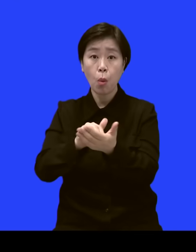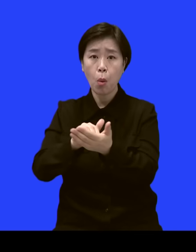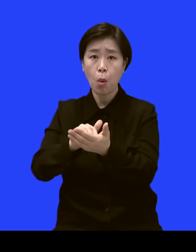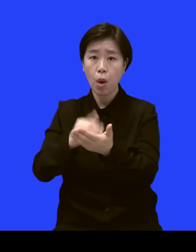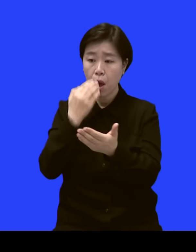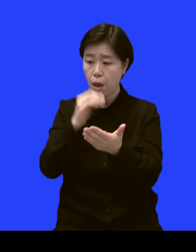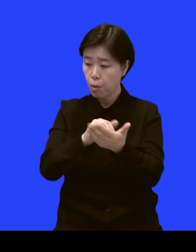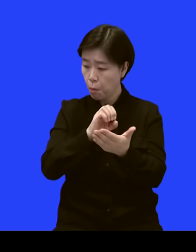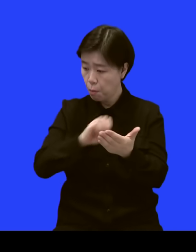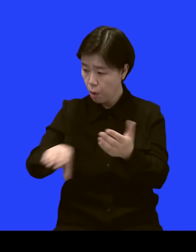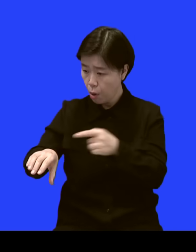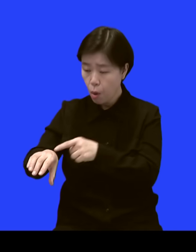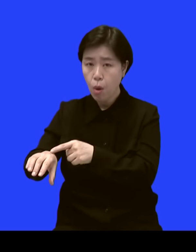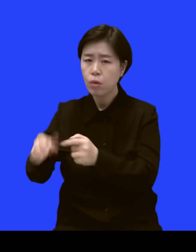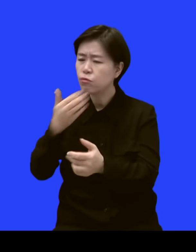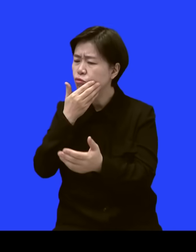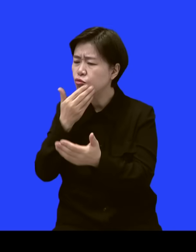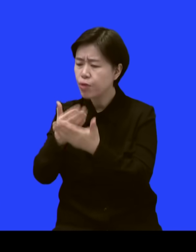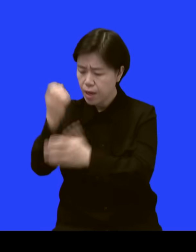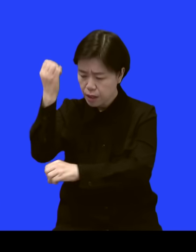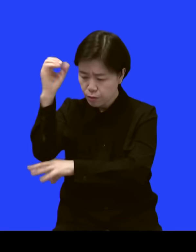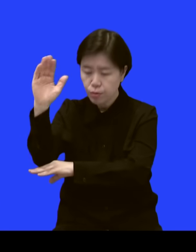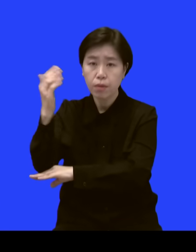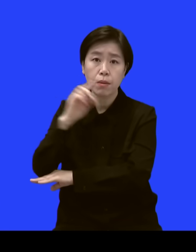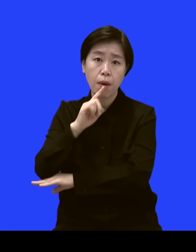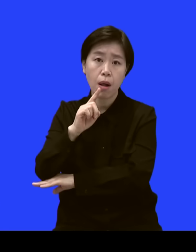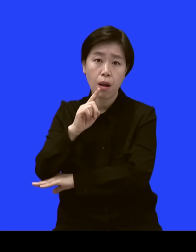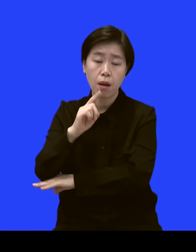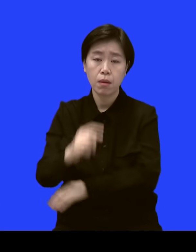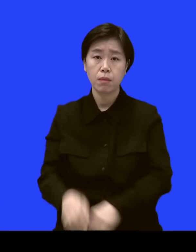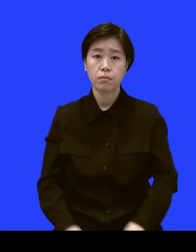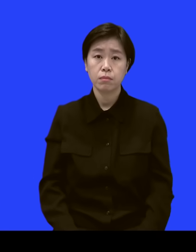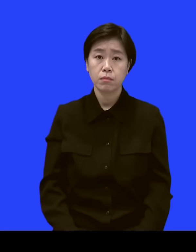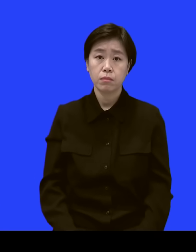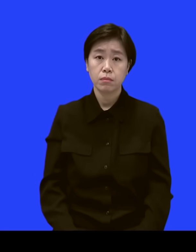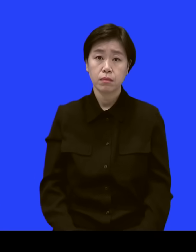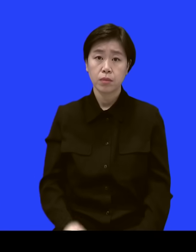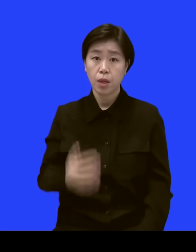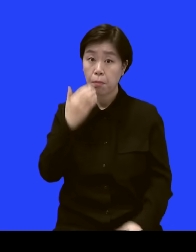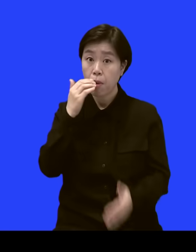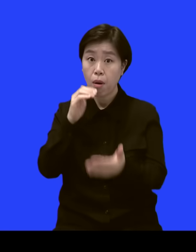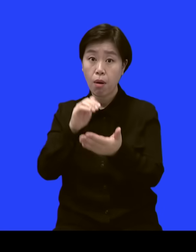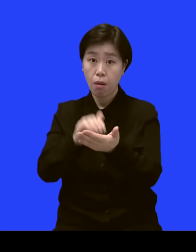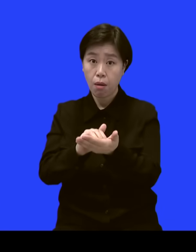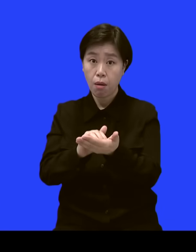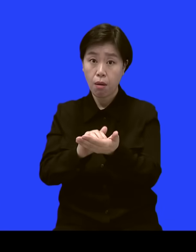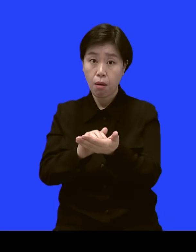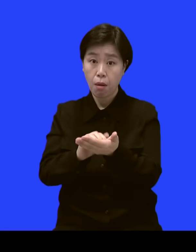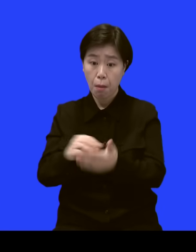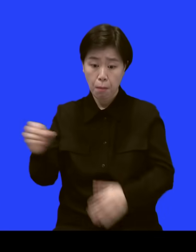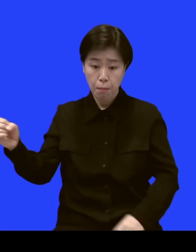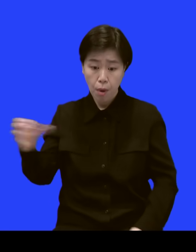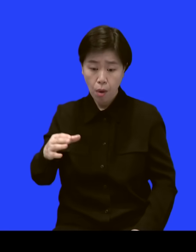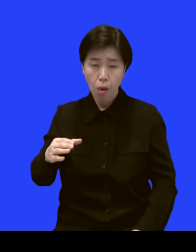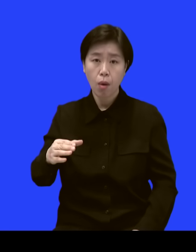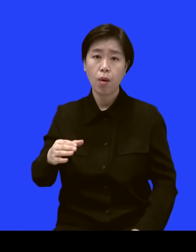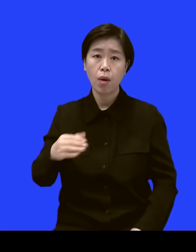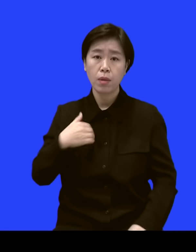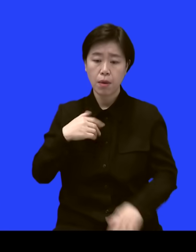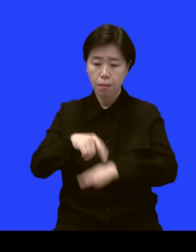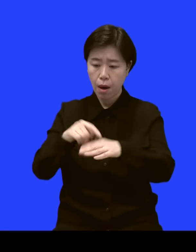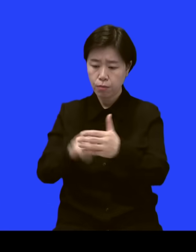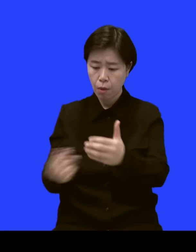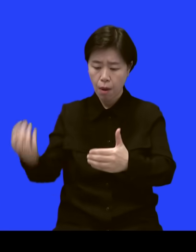저한테 날아와 박히더라고요. 그 버린 돌이 제 가슴에 날아와 박혀가지고 제